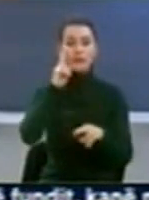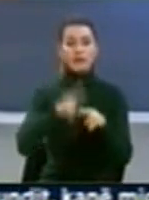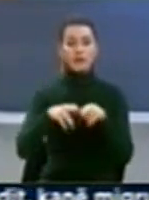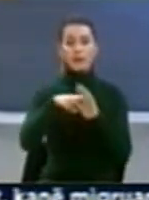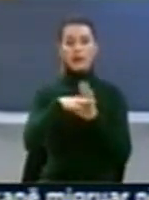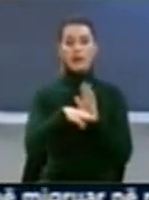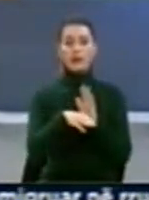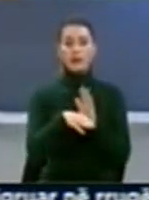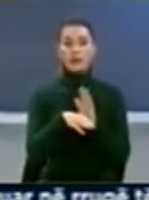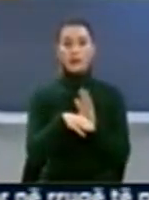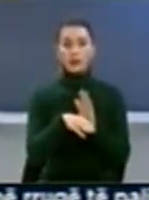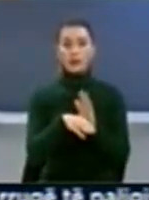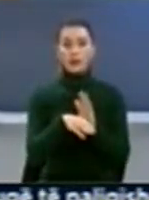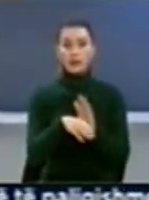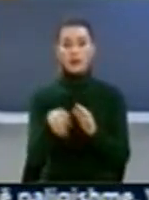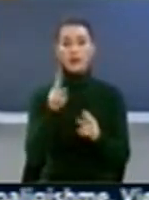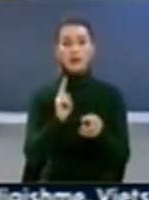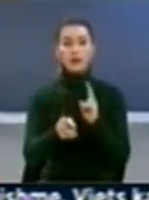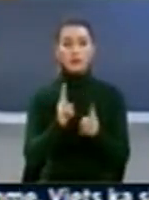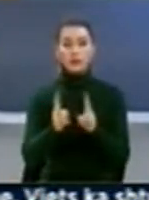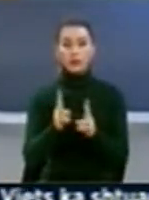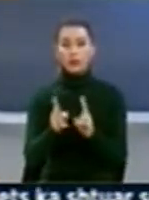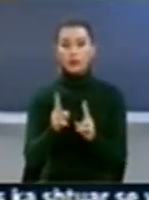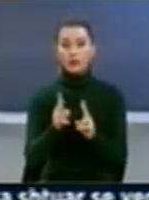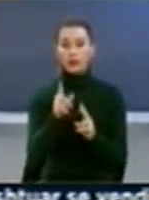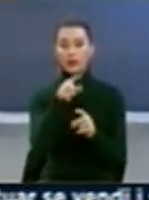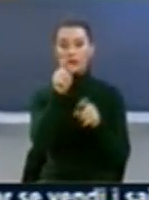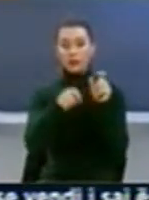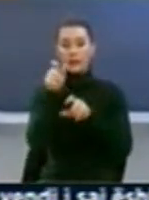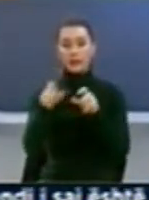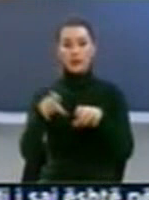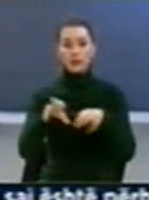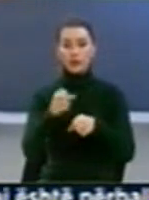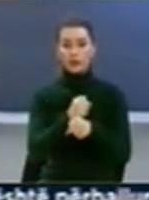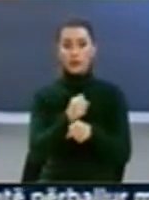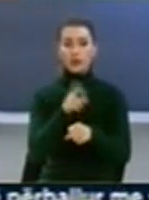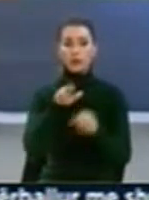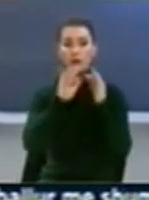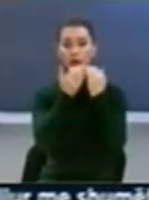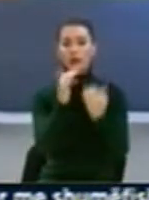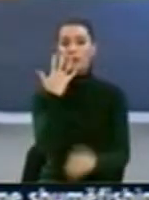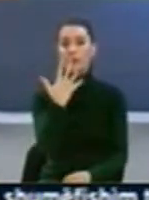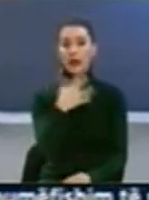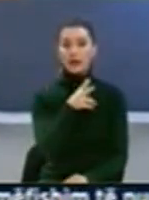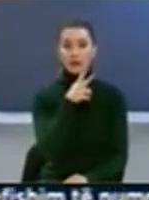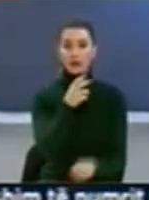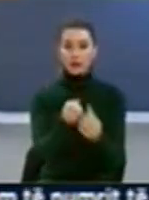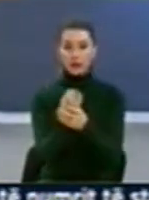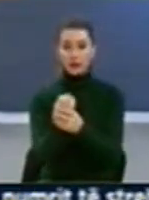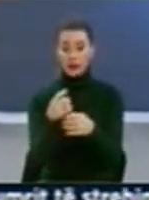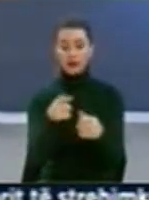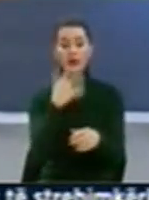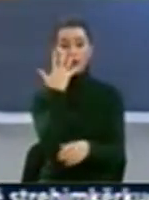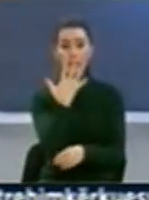për ordat e profesionistëve shëndetësor, sipas të cilit ligj do të formoheshin 5 oda. Këto oda sipas ligjit,